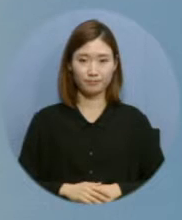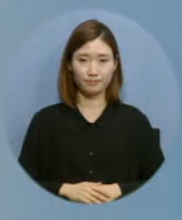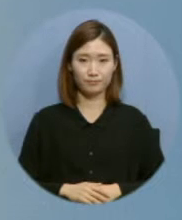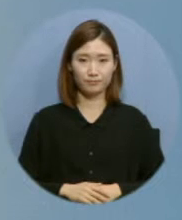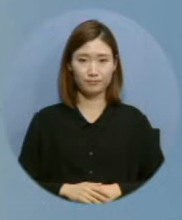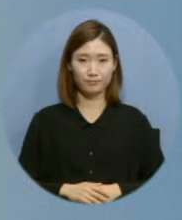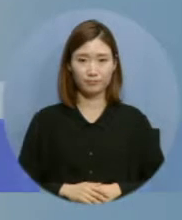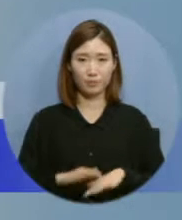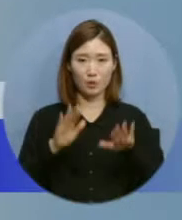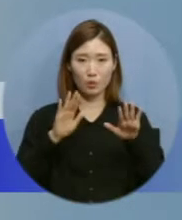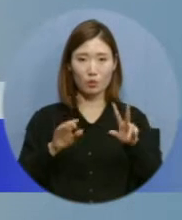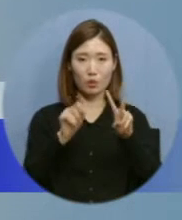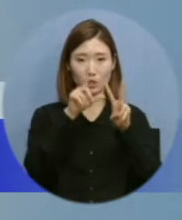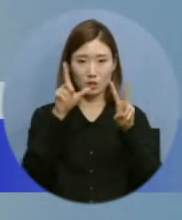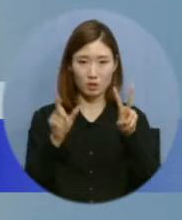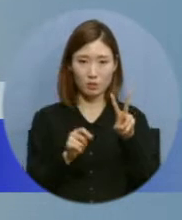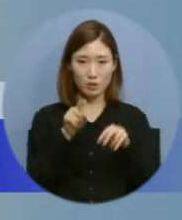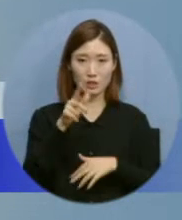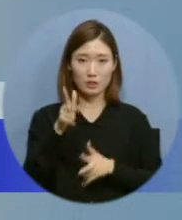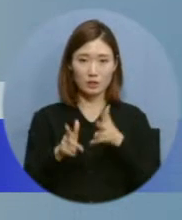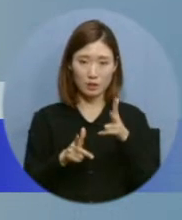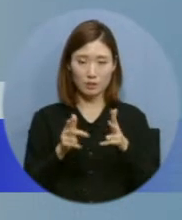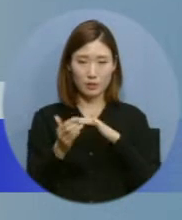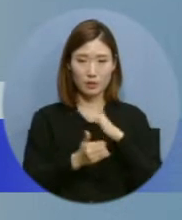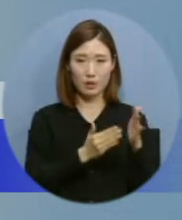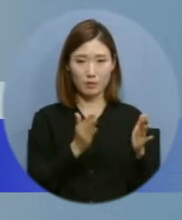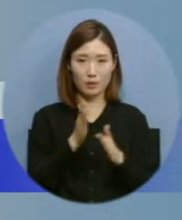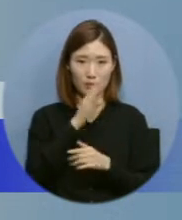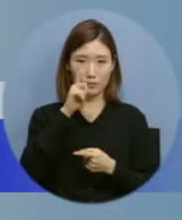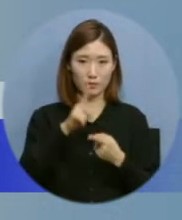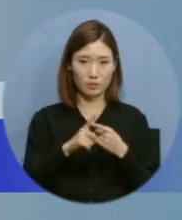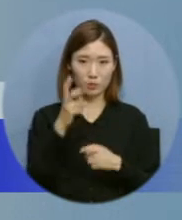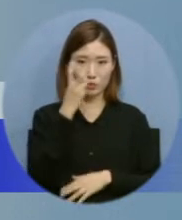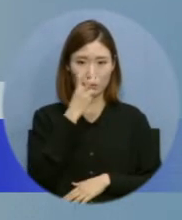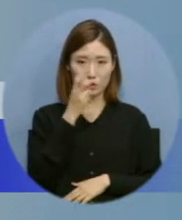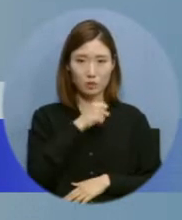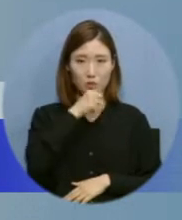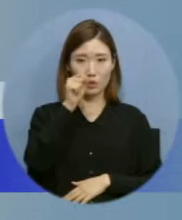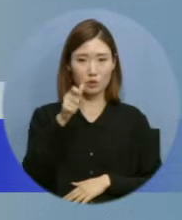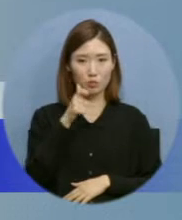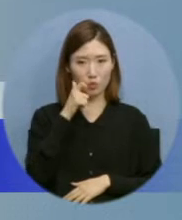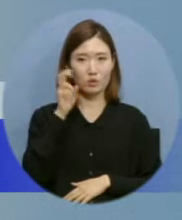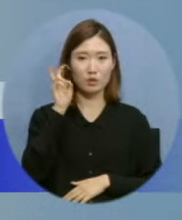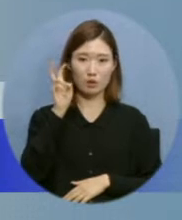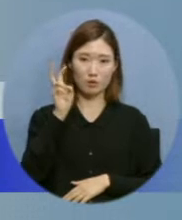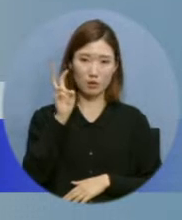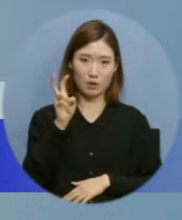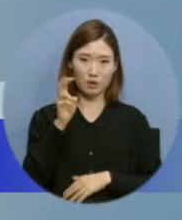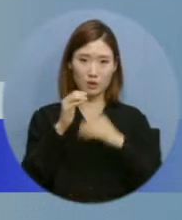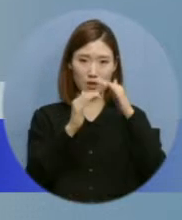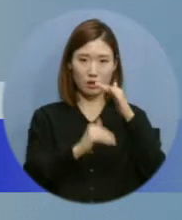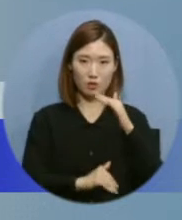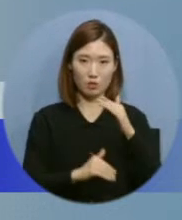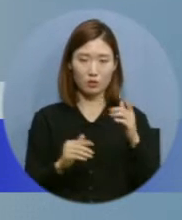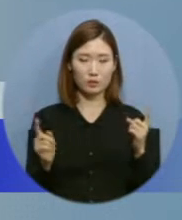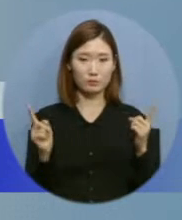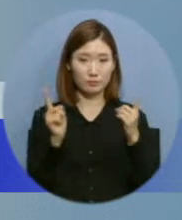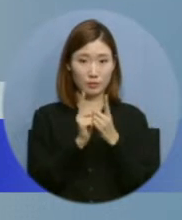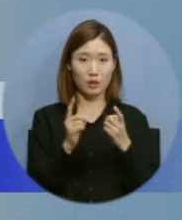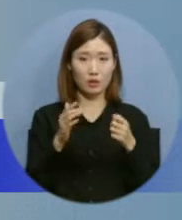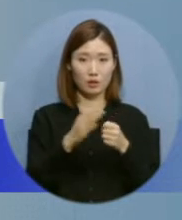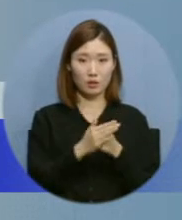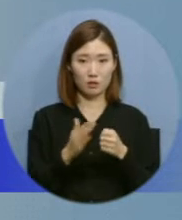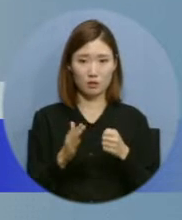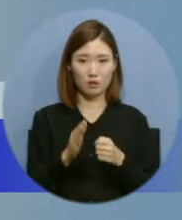올해 2월 달에 이 사업이 예비타당성 조사를 통과하지 못할 것 같은 그런 내용을